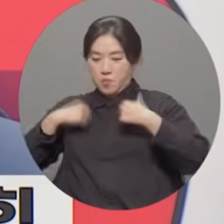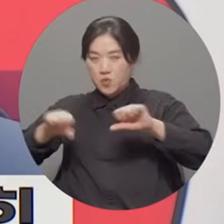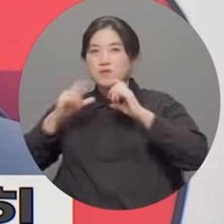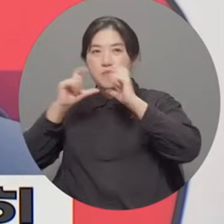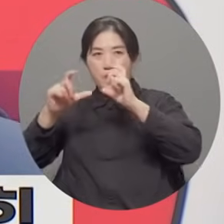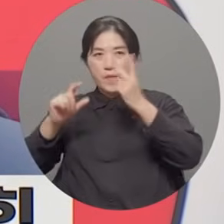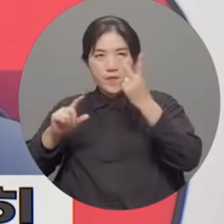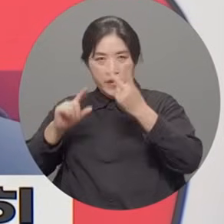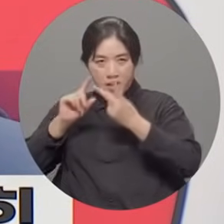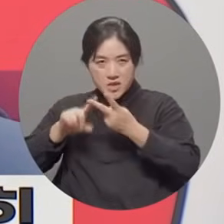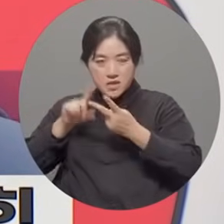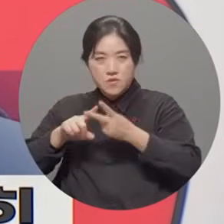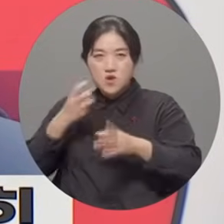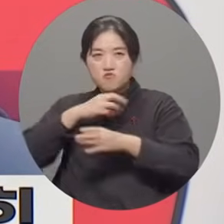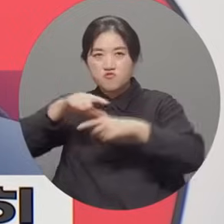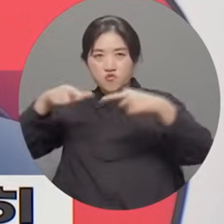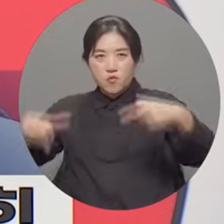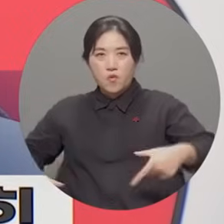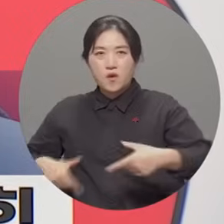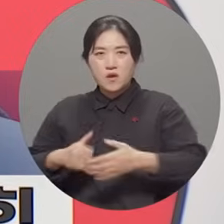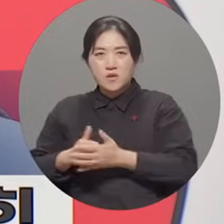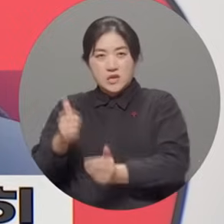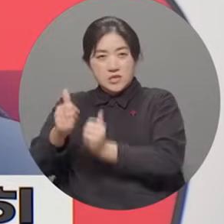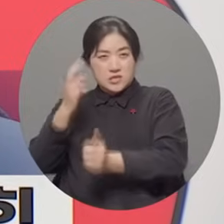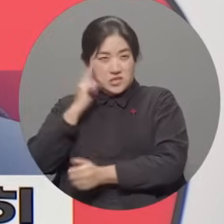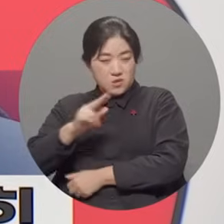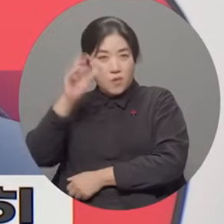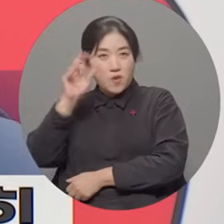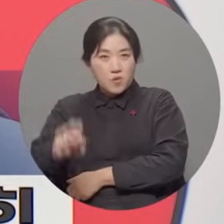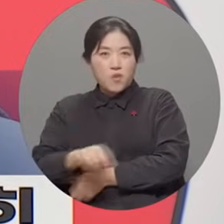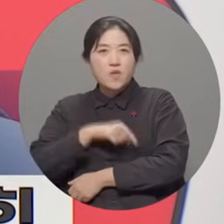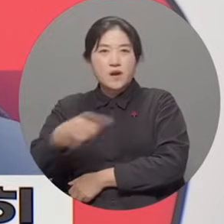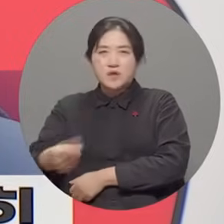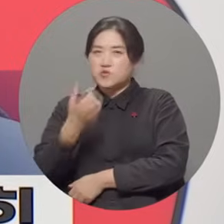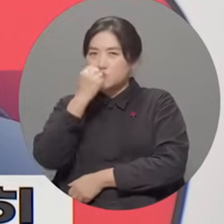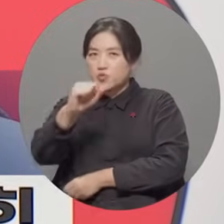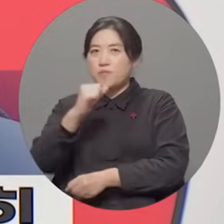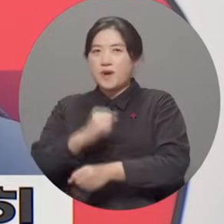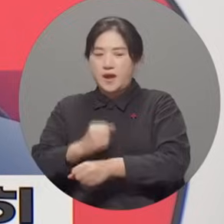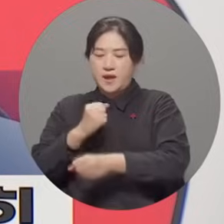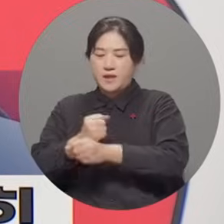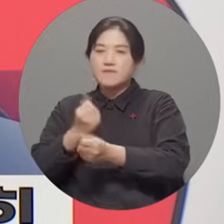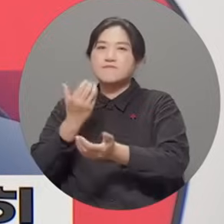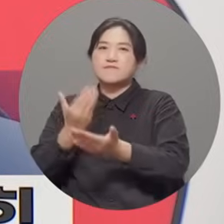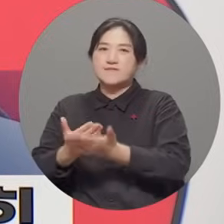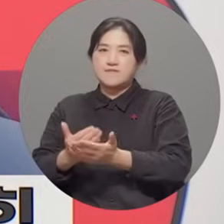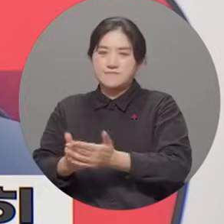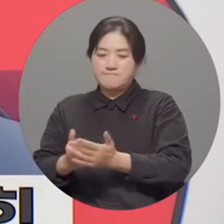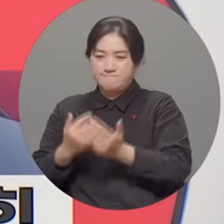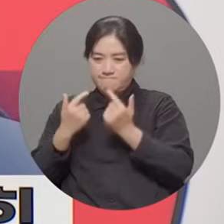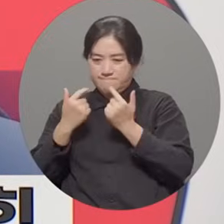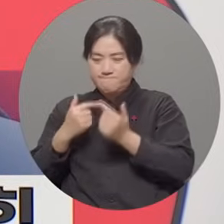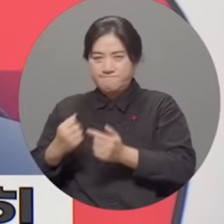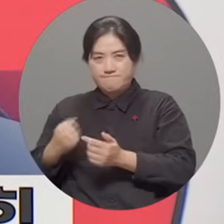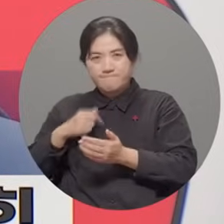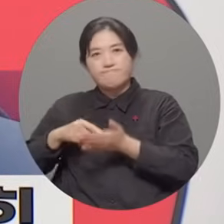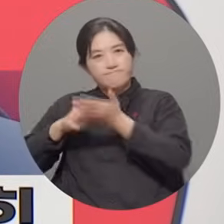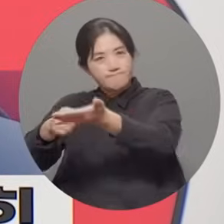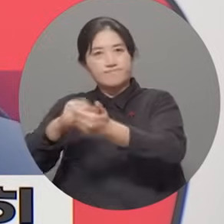아니면 수도권 지역에 어려운 곳에 와서 출마하는